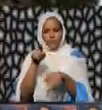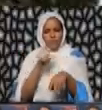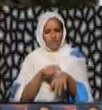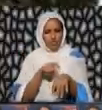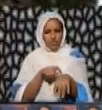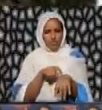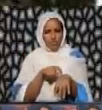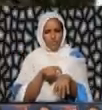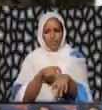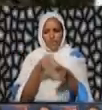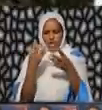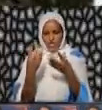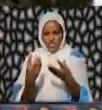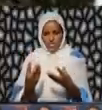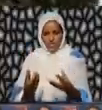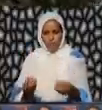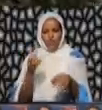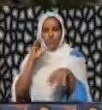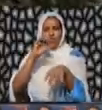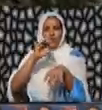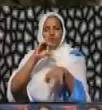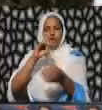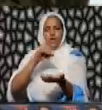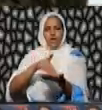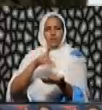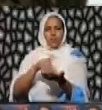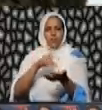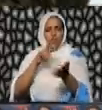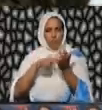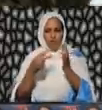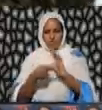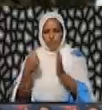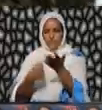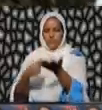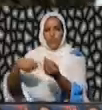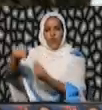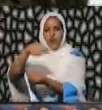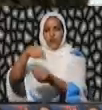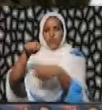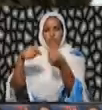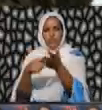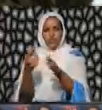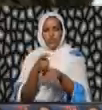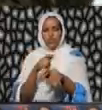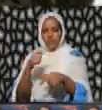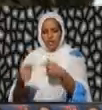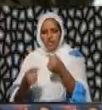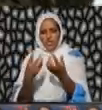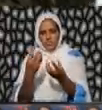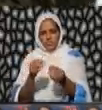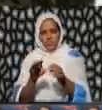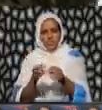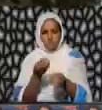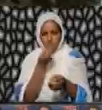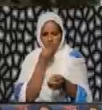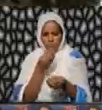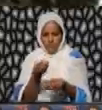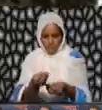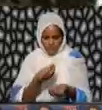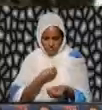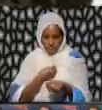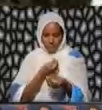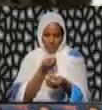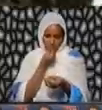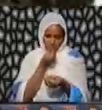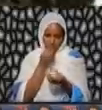ነው። በዛ ሰዓት ቀስ ብሎ ከከተማዋ ያው ማለትም ያው እዛው አካባቢ ስለሆነ ይሄድና ምሳ ምግብ ምናምን ሲሰጡት